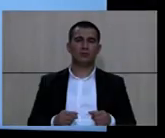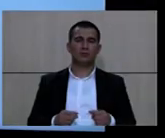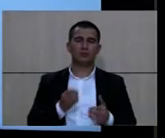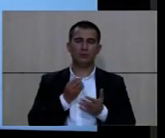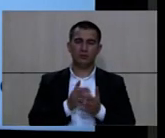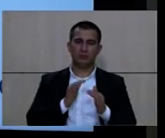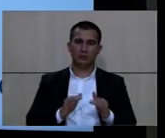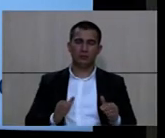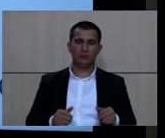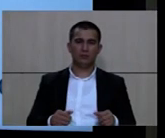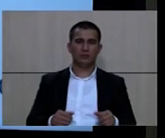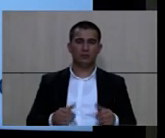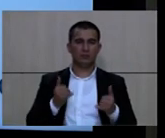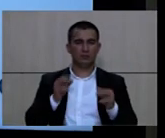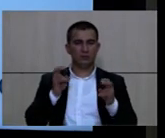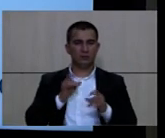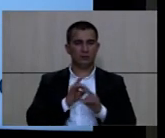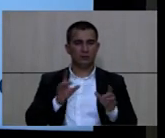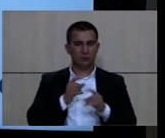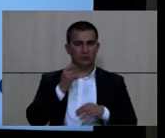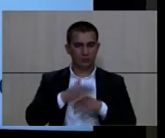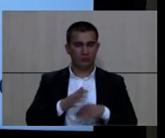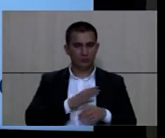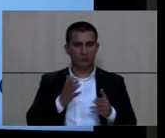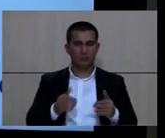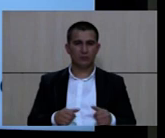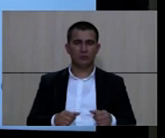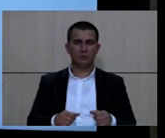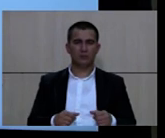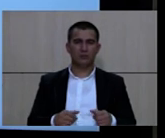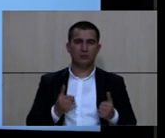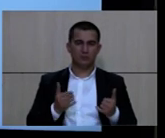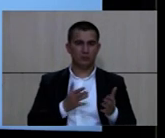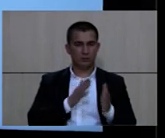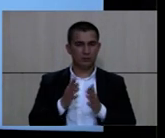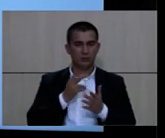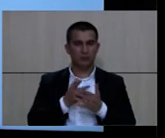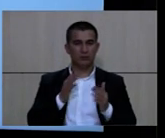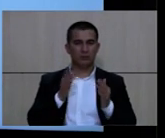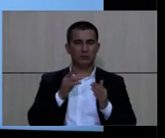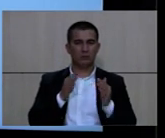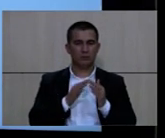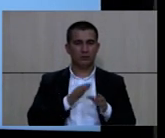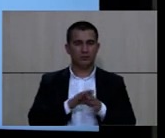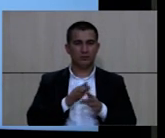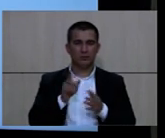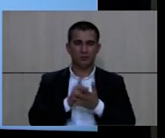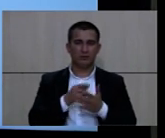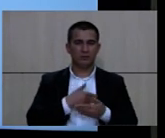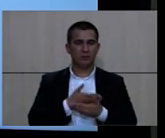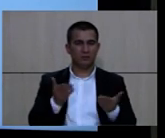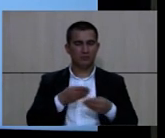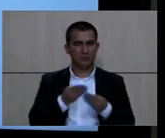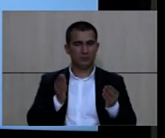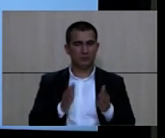Aziz o'quvchilar, mavzu sizga tushunarli bo'ldimi? Unda mustaqil bajarish uchun quyidagi topshiriqlarni